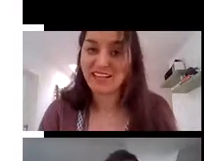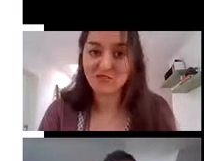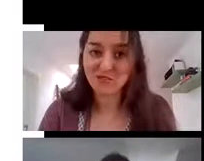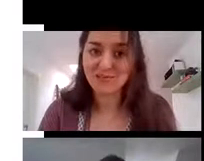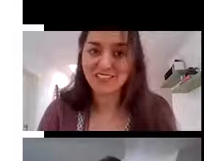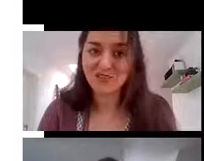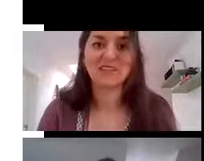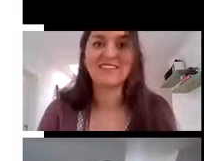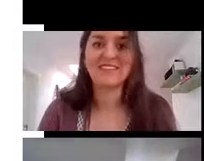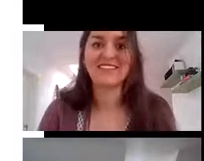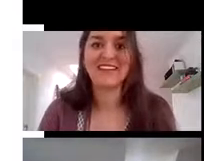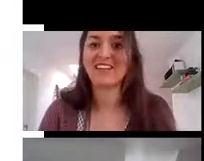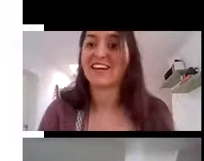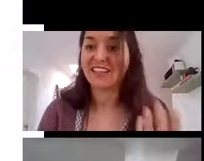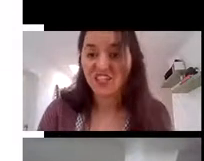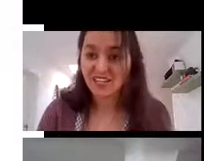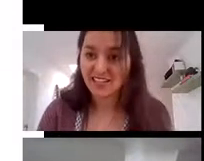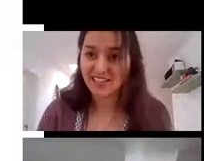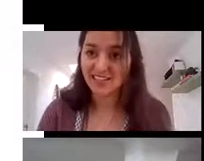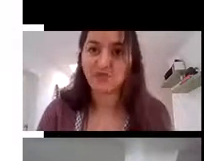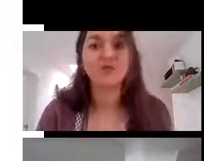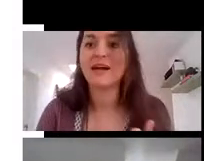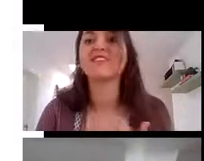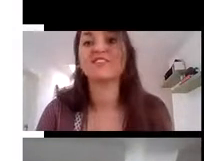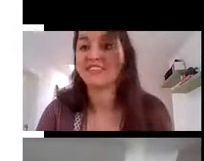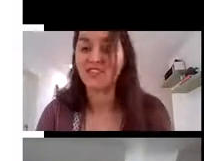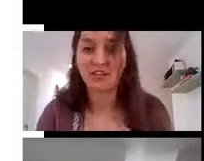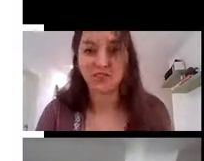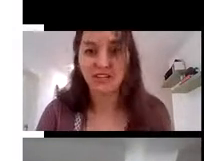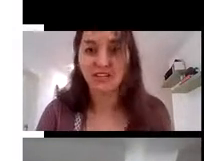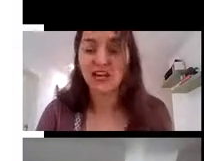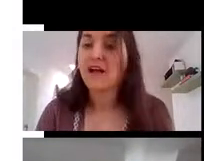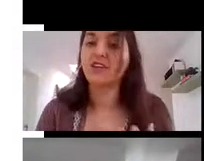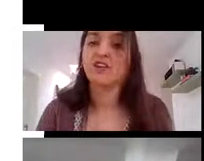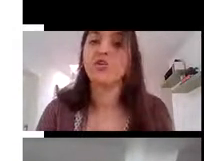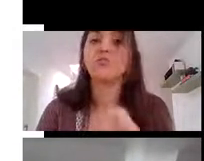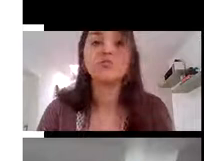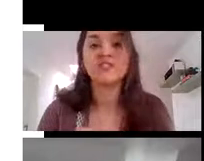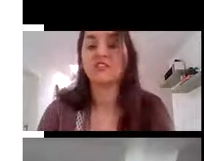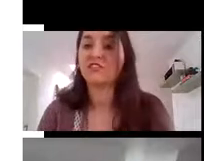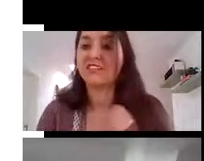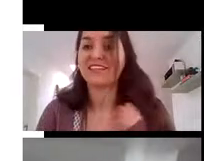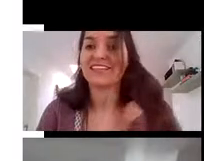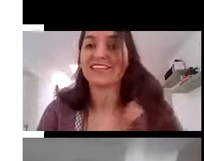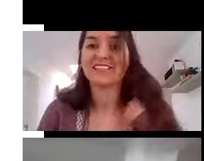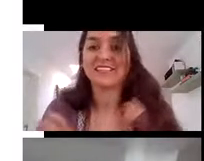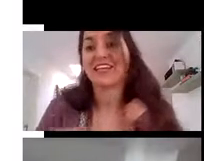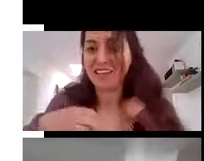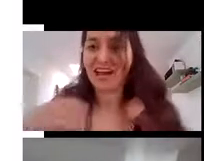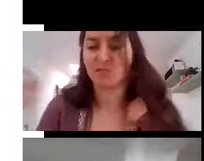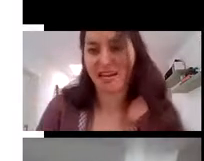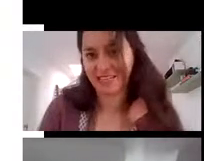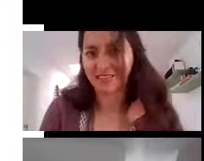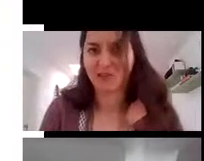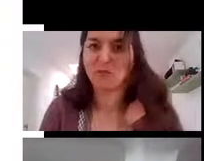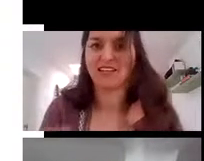twee kleine voorbeeldjes om dat te duiden. Als Aisha haar inschrijft voor maandag, dinsdag en vrijdag, dan kan op woensdag en donderdag geen kind in